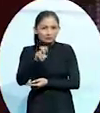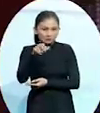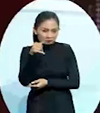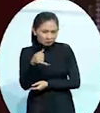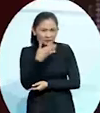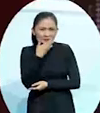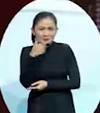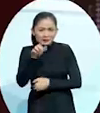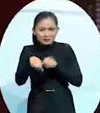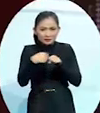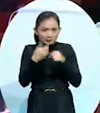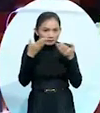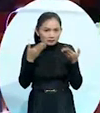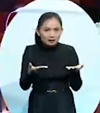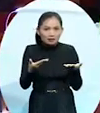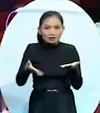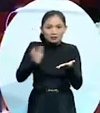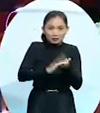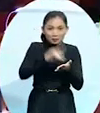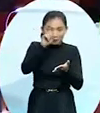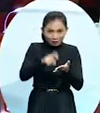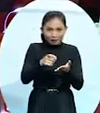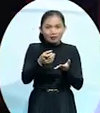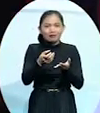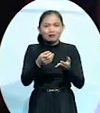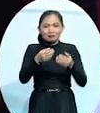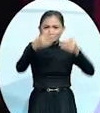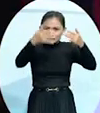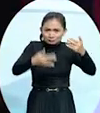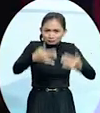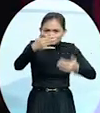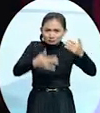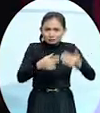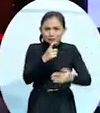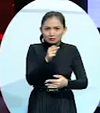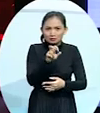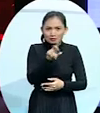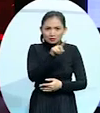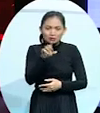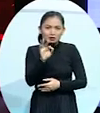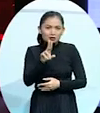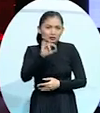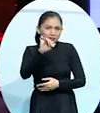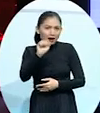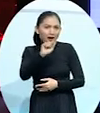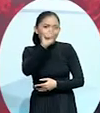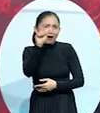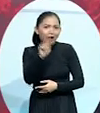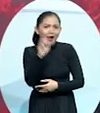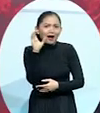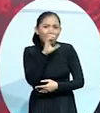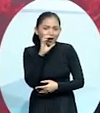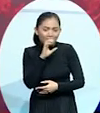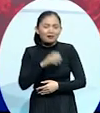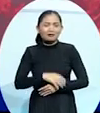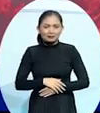nay được kết hợp tổ chức cùng sàn đầu tư ảo kêu gọi vốn cộng đồng, mang đến màn đấu trí gay cấn. Có thể do ảnh hưởng của Covid trong những giai